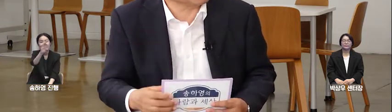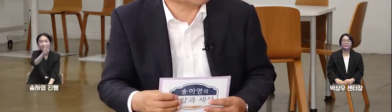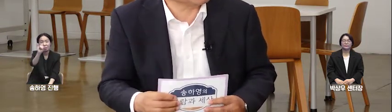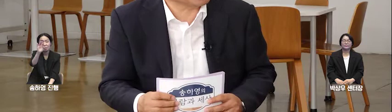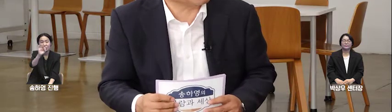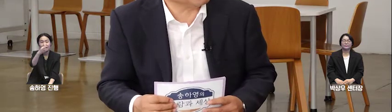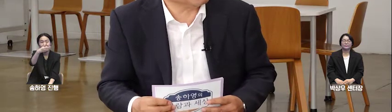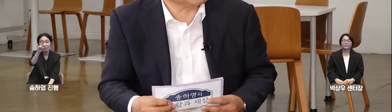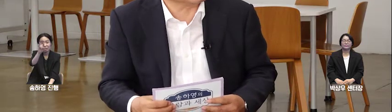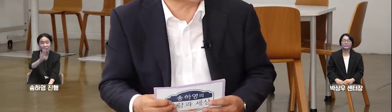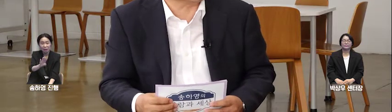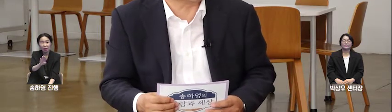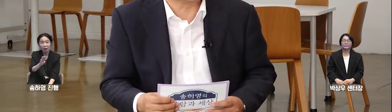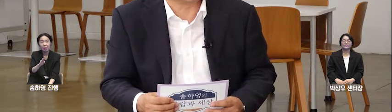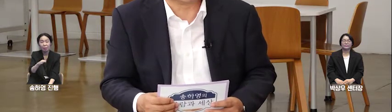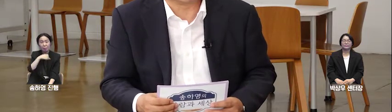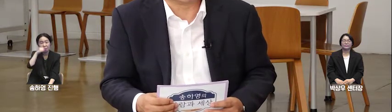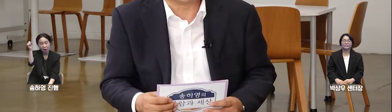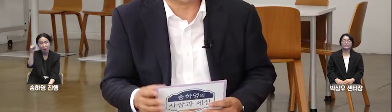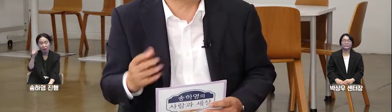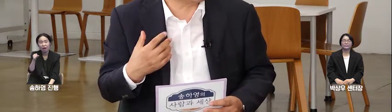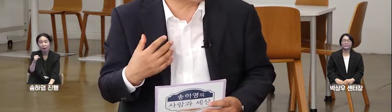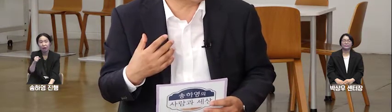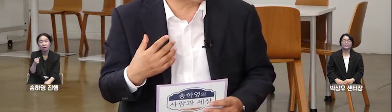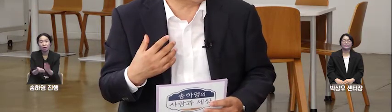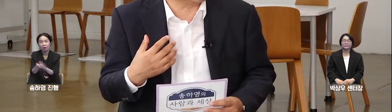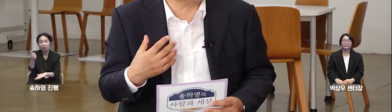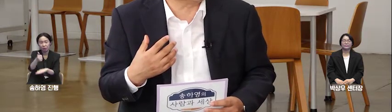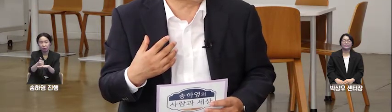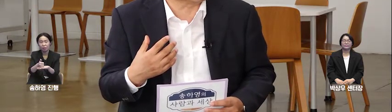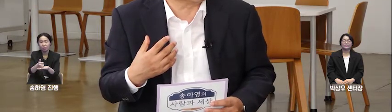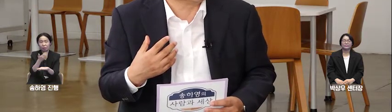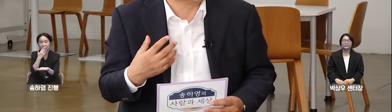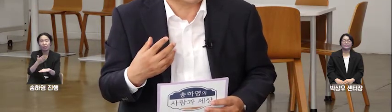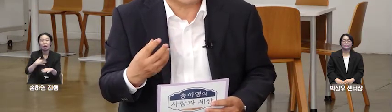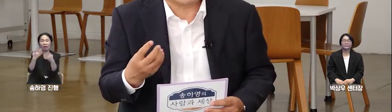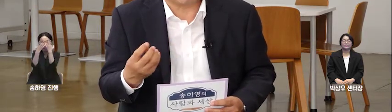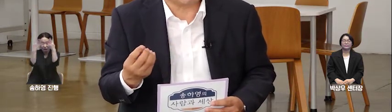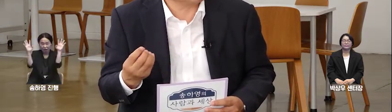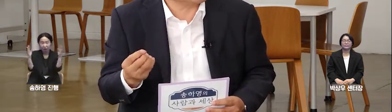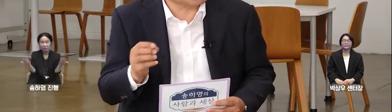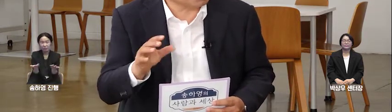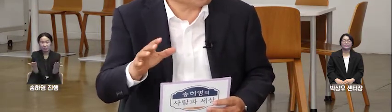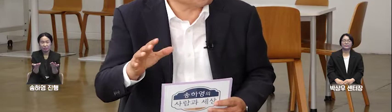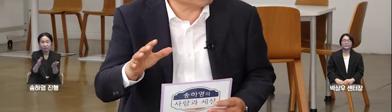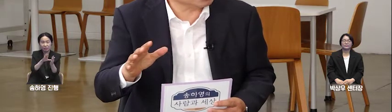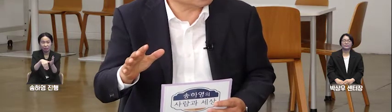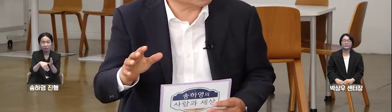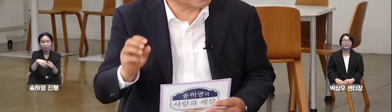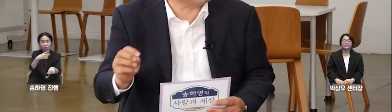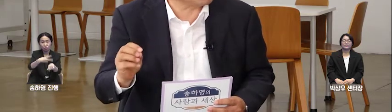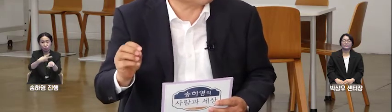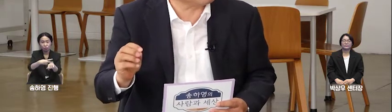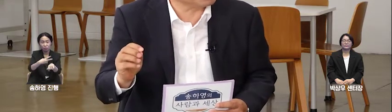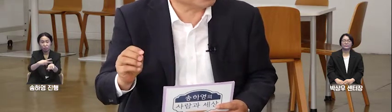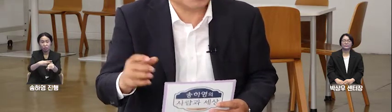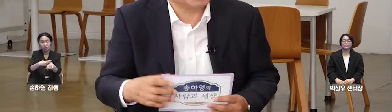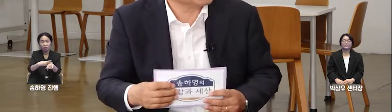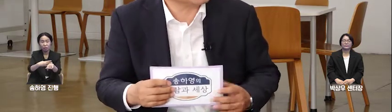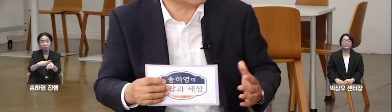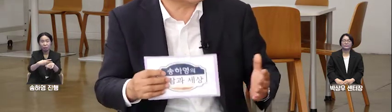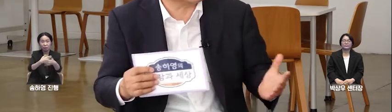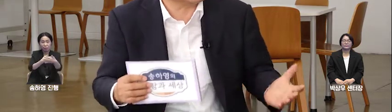리빙랩 활동의 성과로 되는 네. 거예요. 저도 대학에 있었으니까 교수님들 되게 연구실을 랩이라고